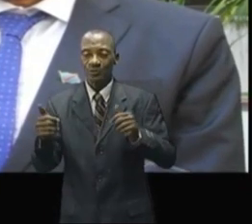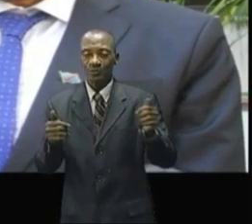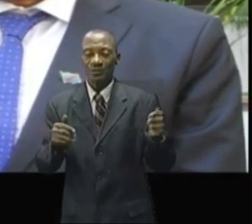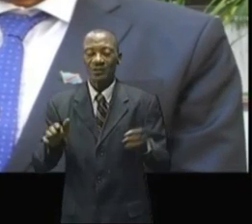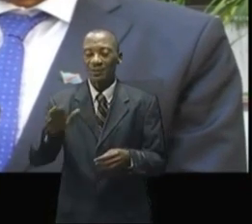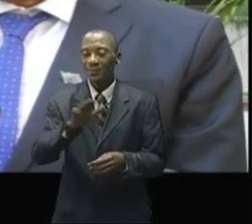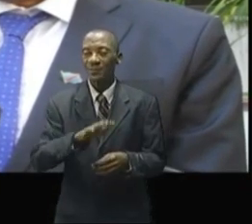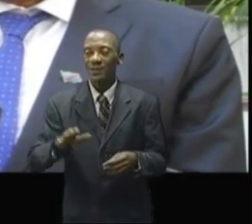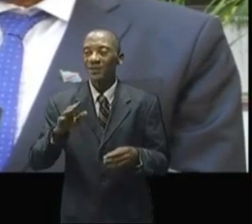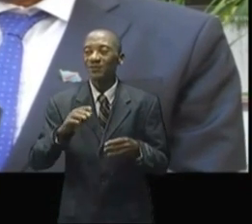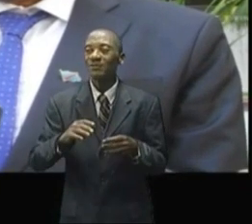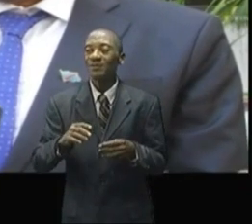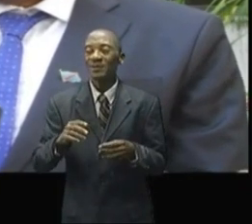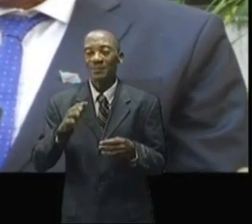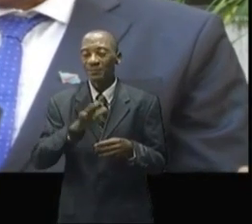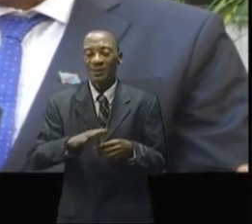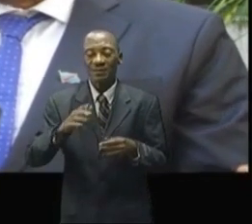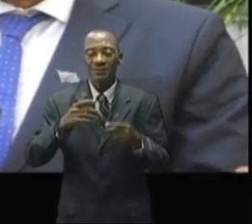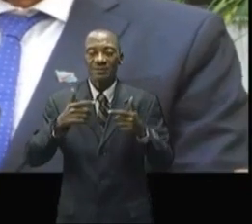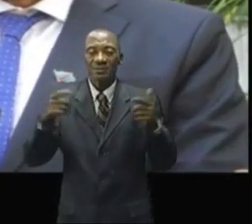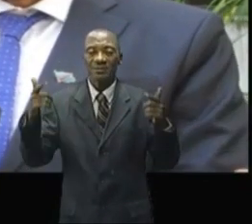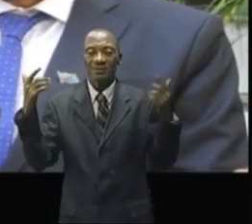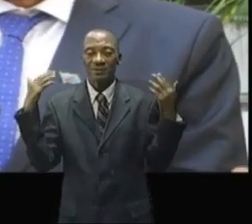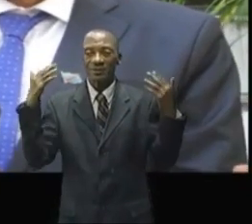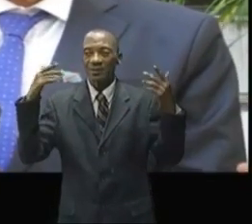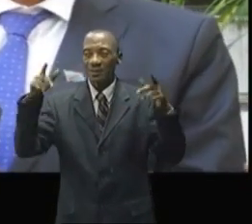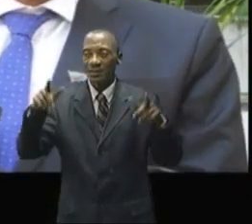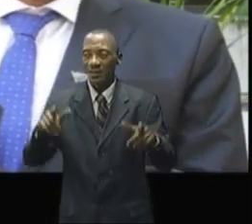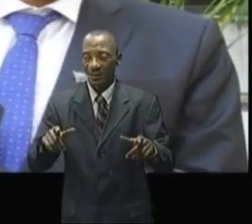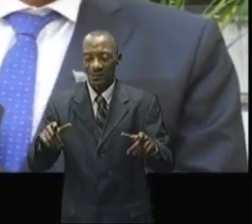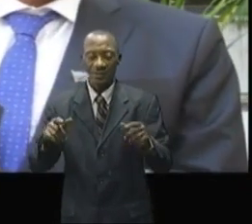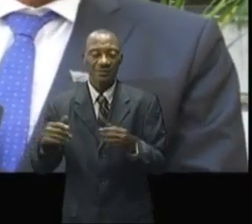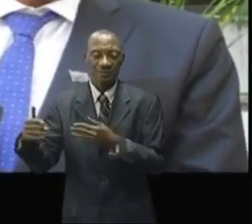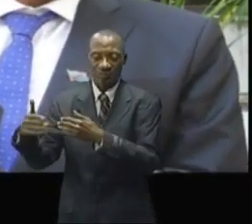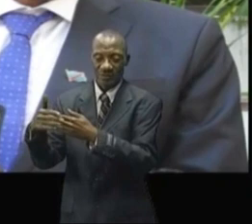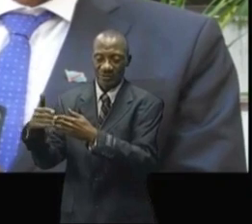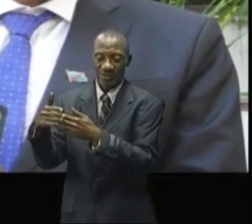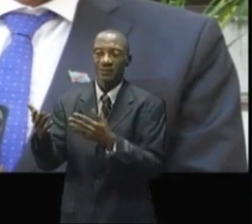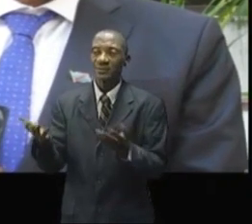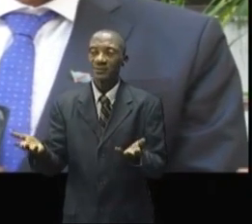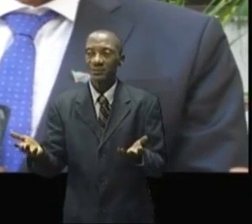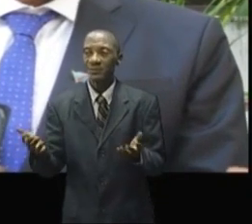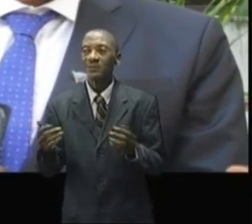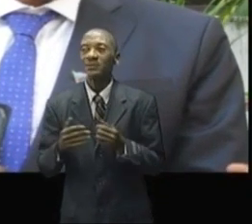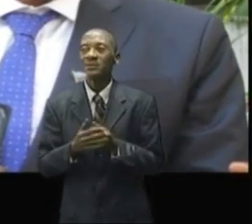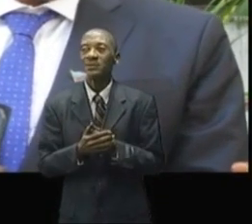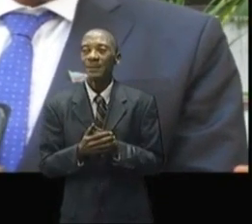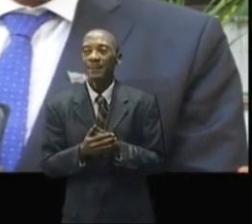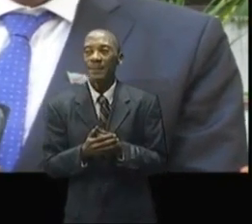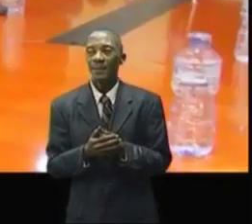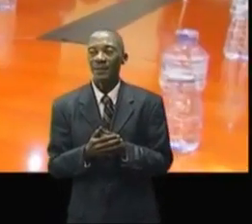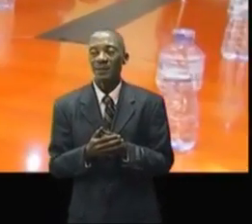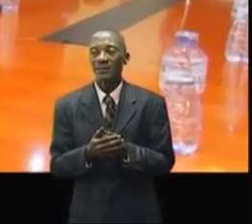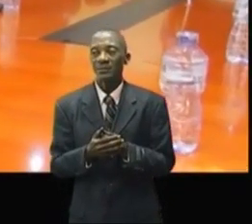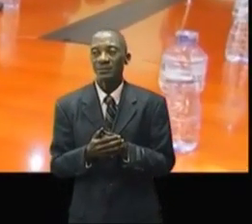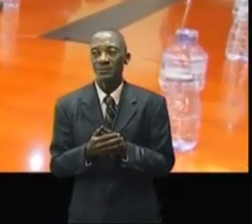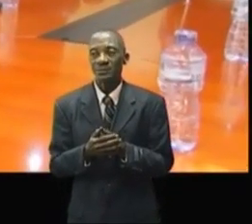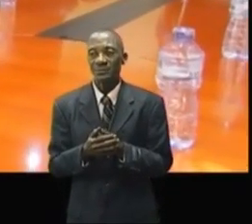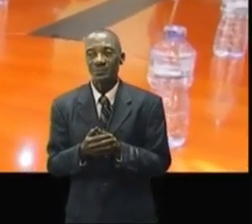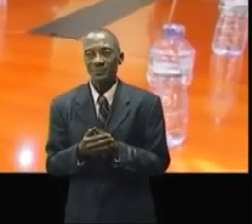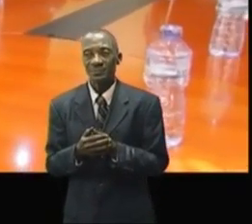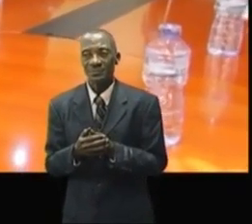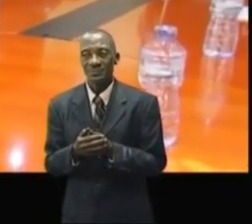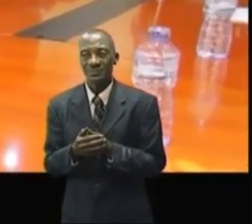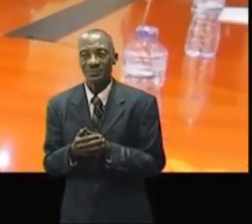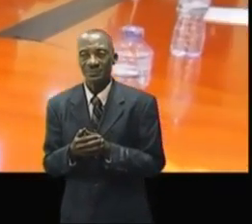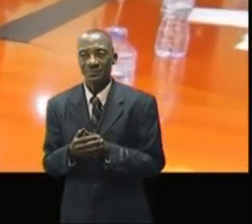sécurité et avec le développement soient consolidés dans la région. L'accord cadre